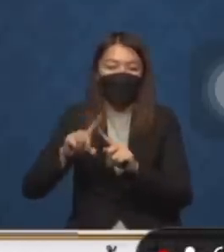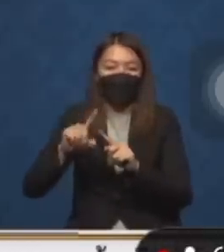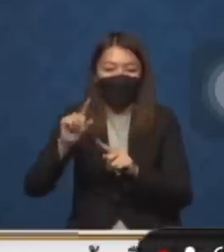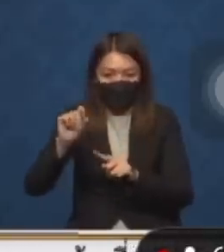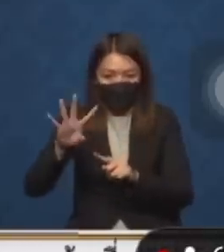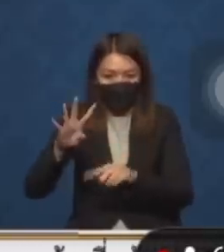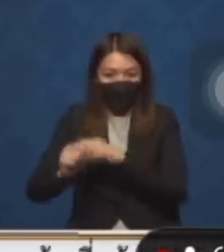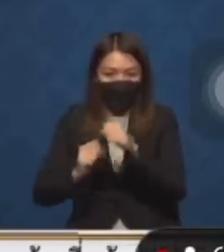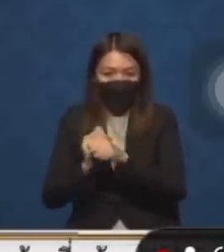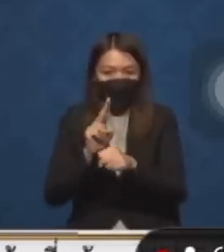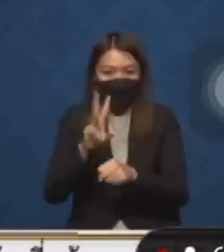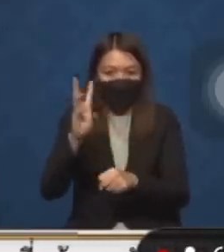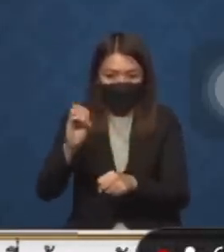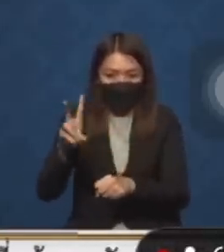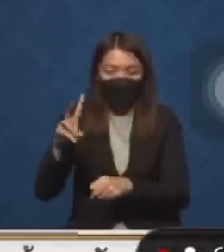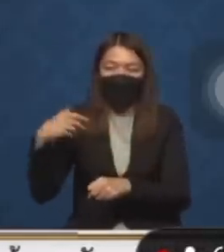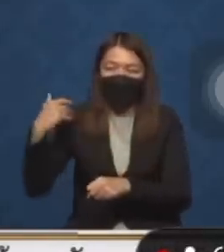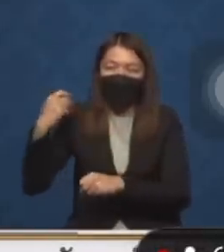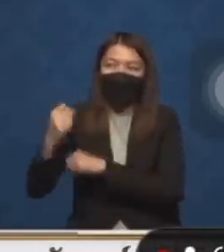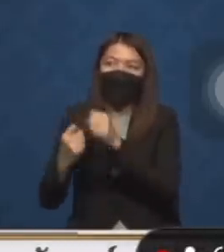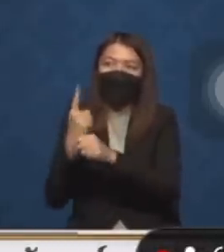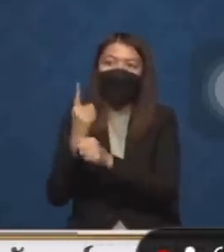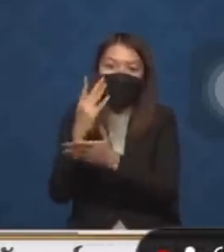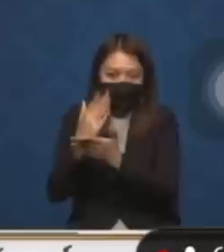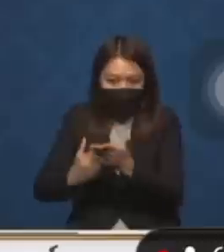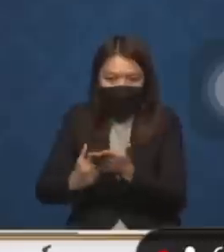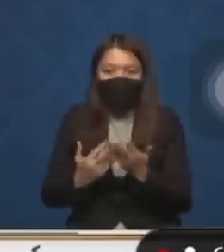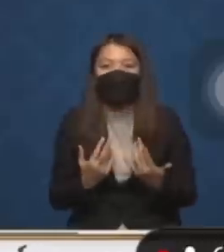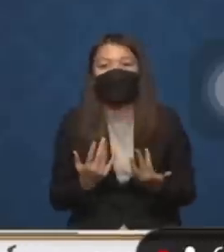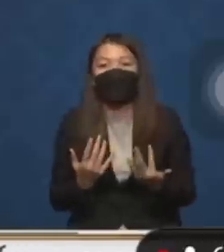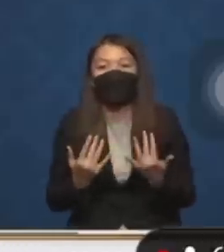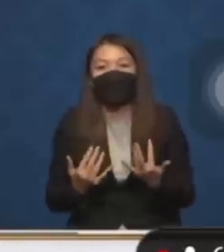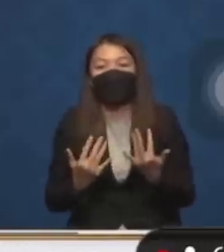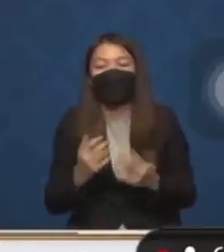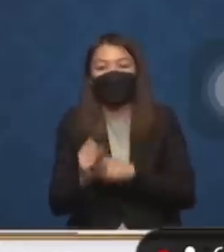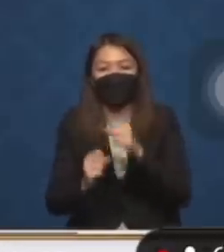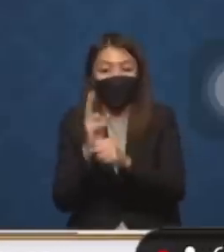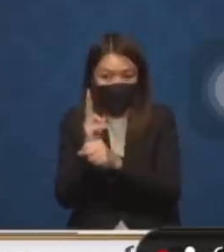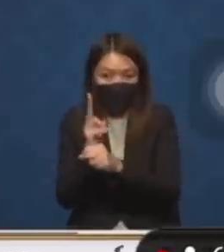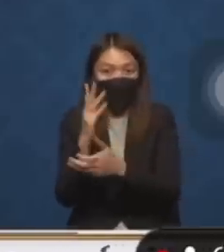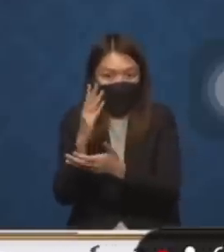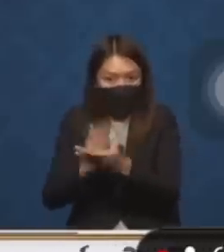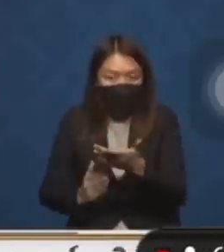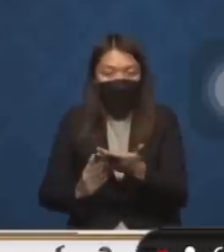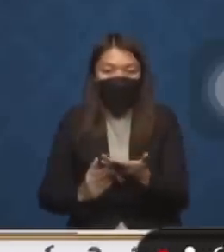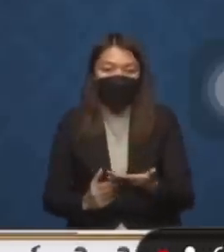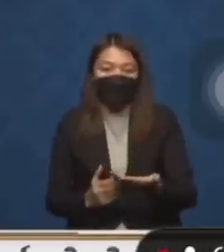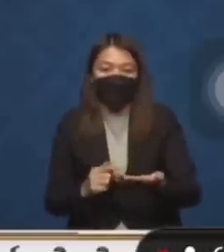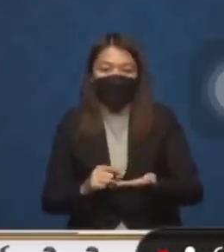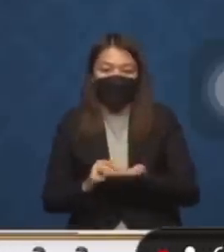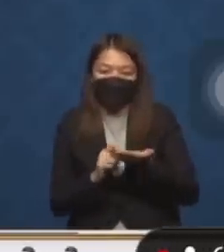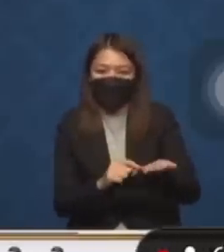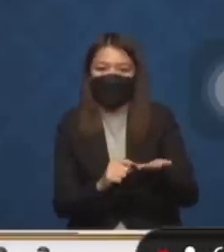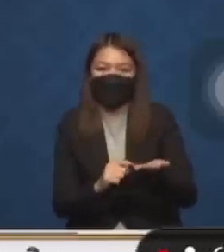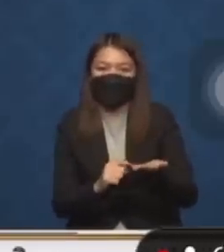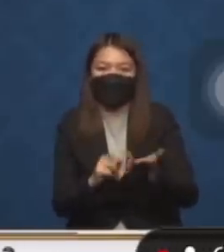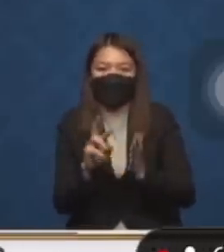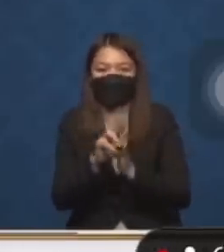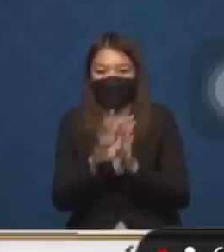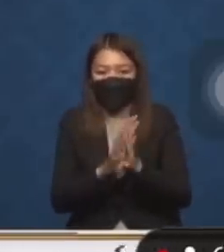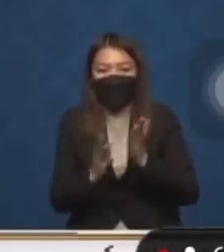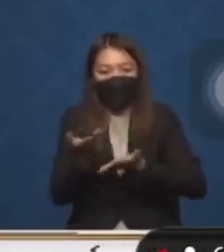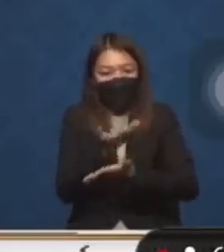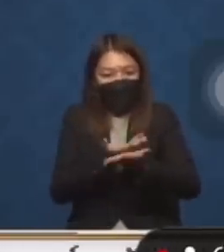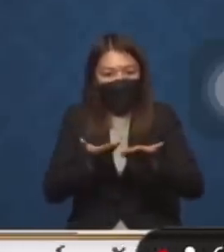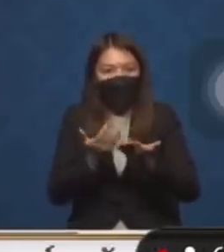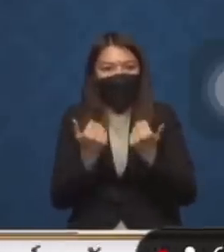ใช้เวลาไปปีครึ่งและเรารออยู่อี 2 ปีครึ่งกว่าที่ร่างฉบับนี้จะไดเข้าสู่ระเบีวและกพจารณา